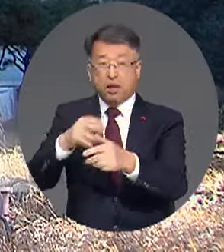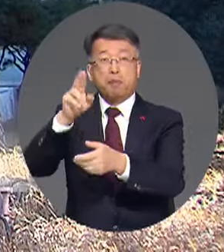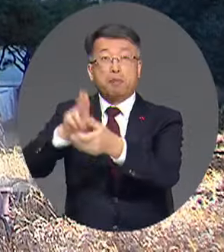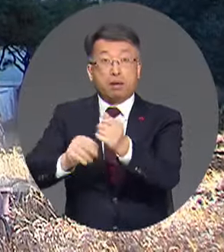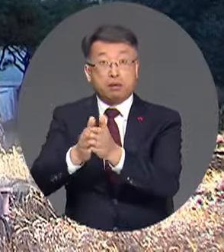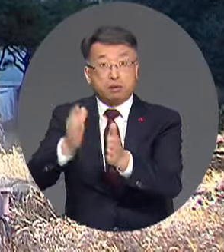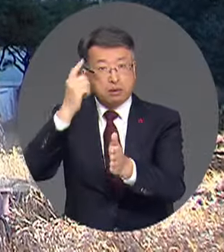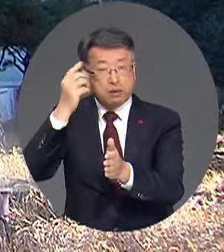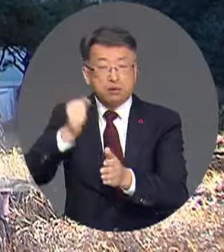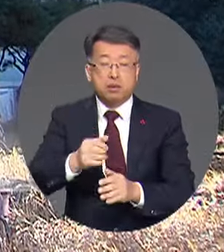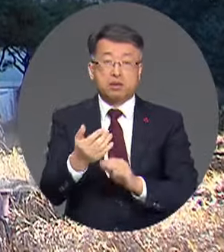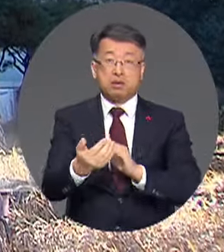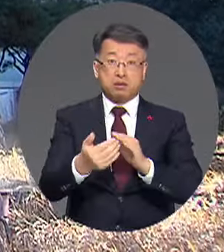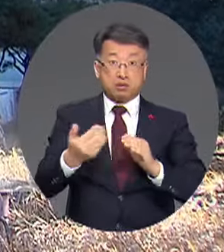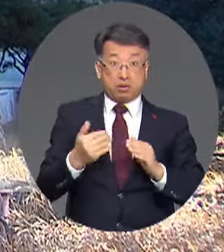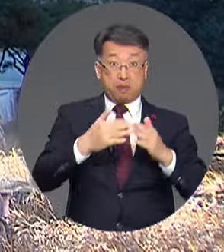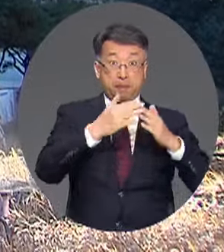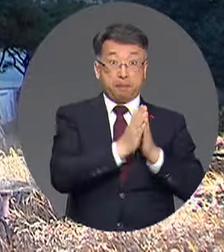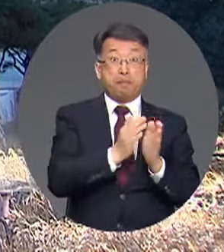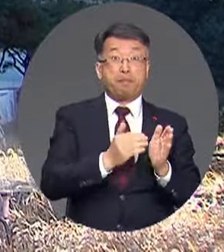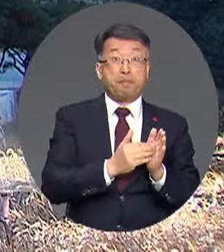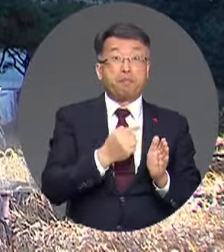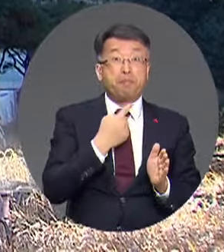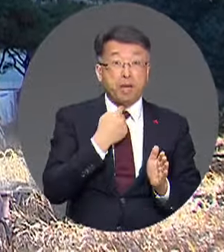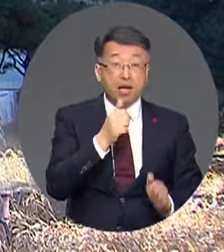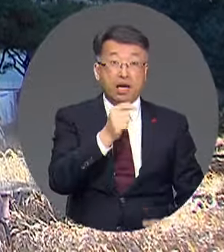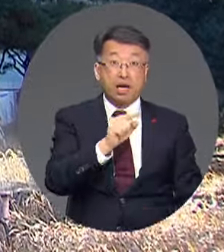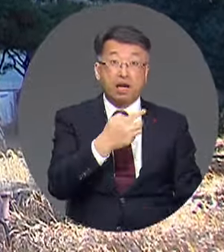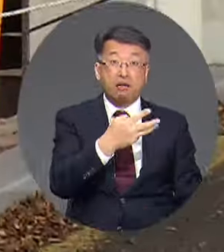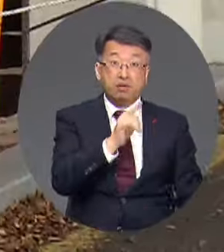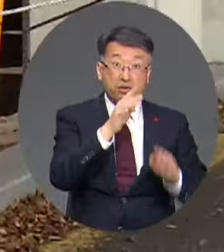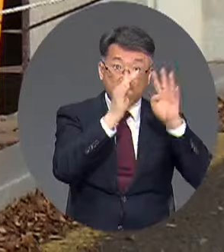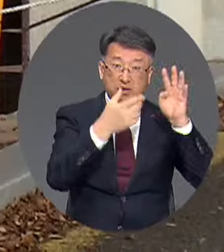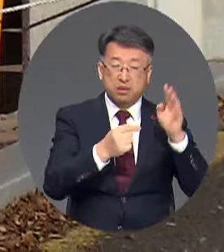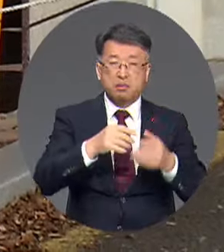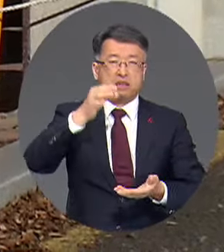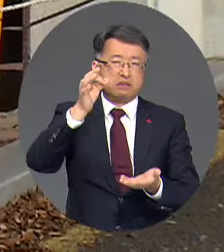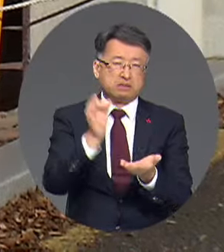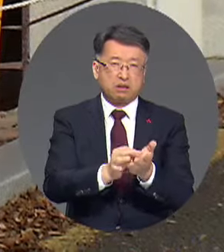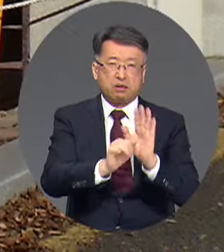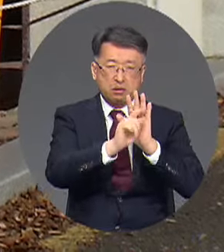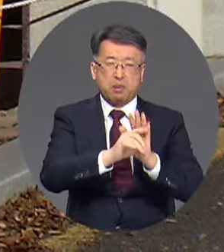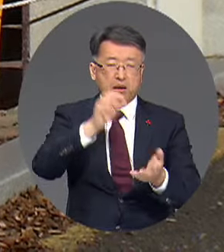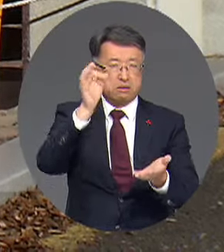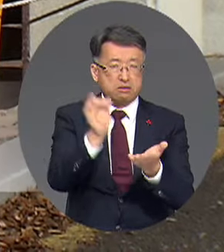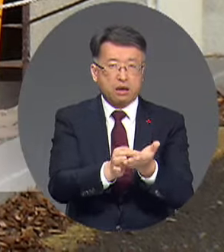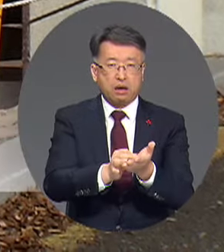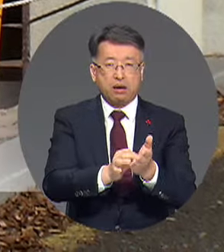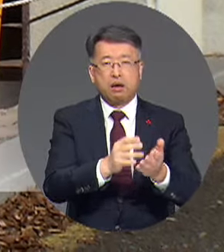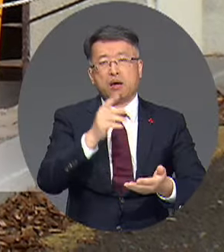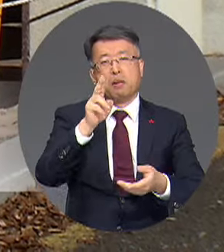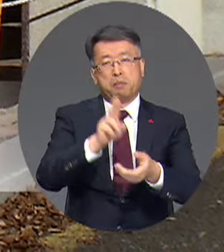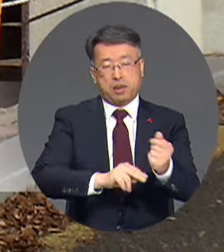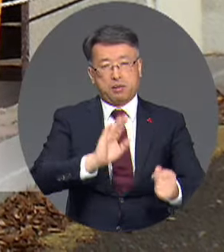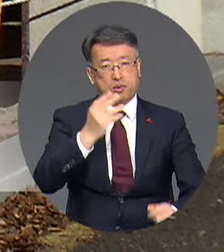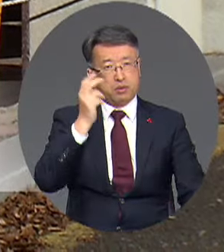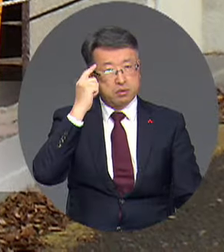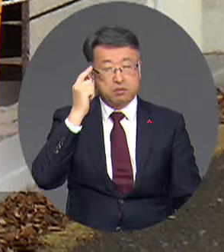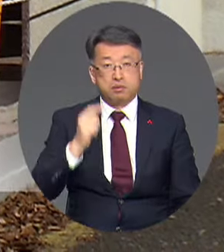앞서 폐교한 한대처럼 경매로 헐값에 넘어갈 가능성도 배제할 수 없습니다 때문에 중앙과 지방정부가